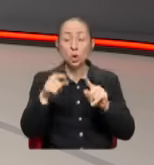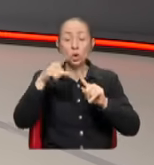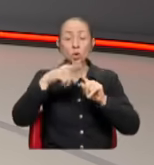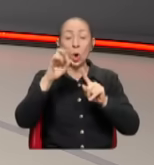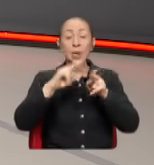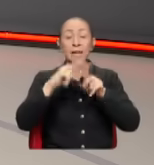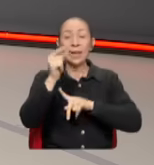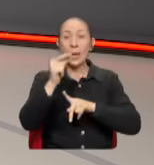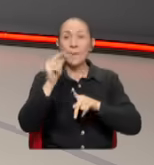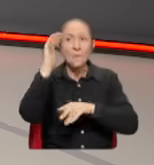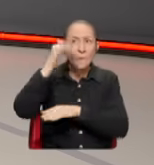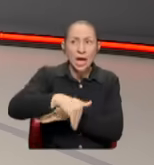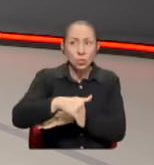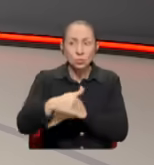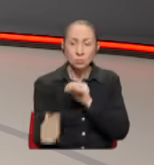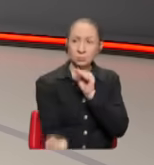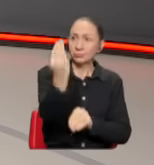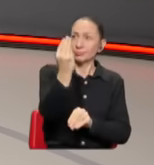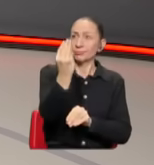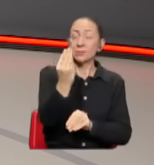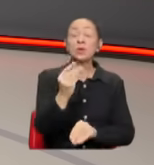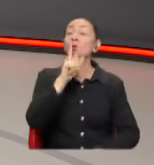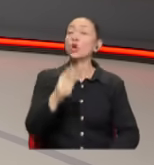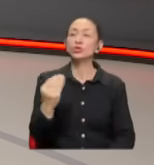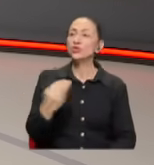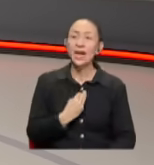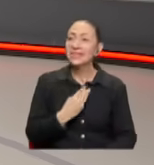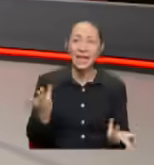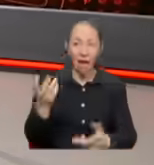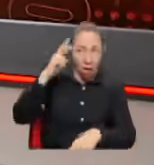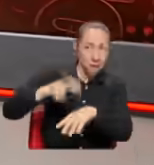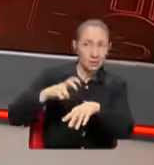TOKİ mağdurları çıktı önüne ve verdiği sözleri hatırlattı.